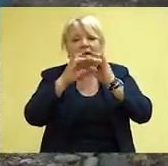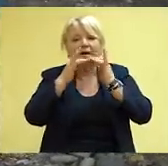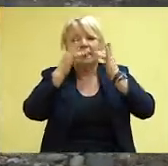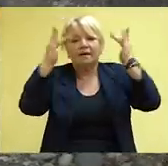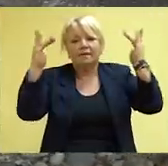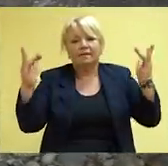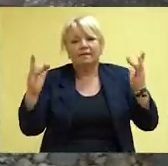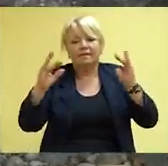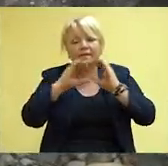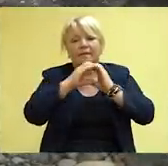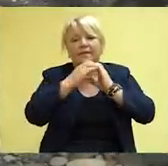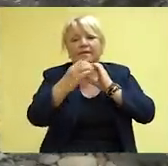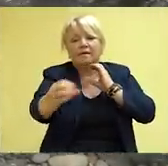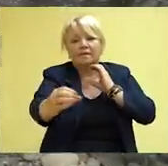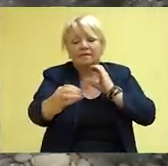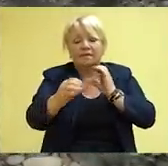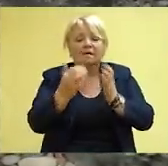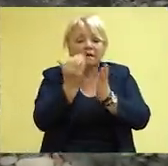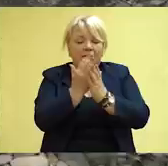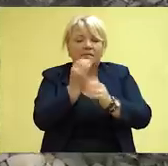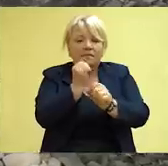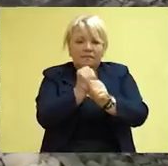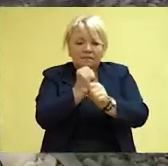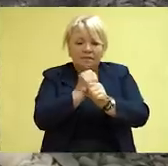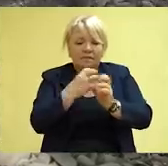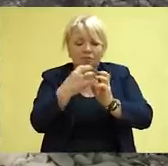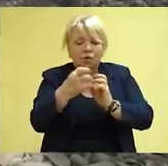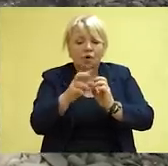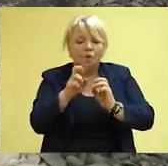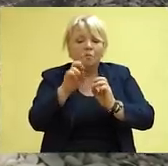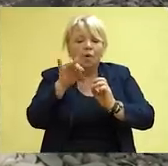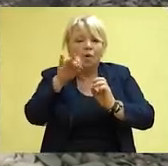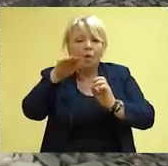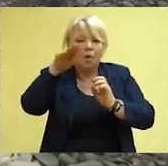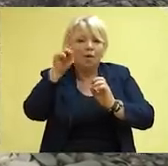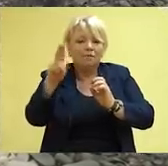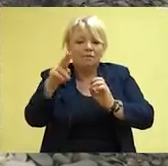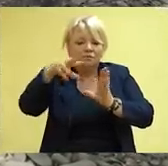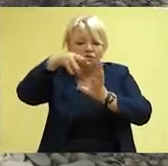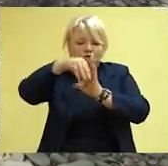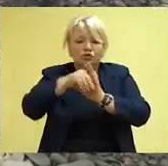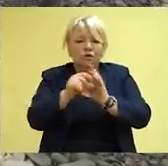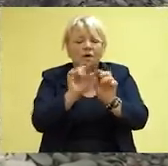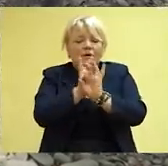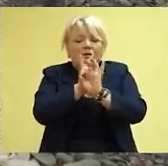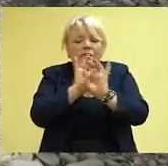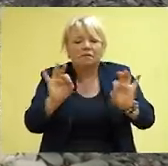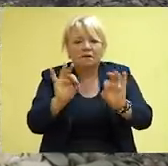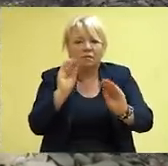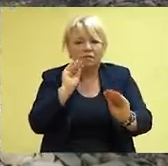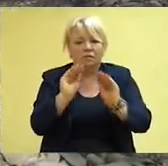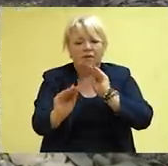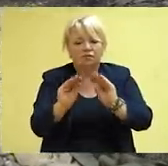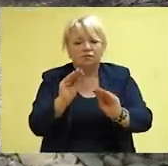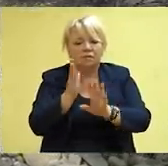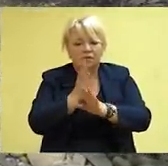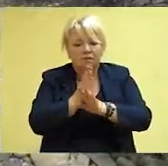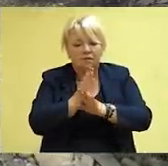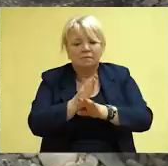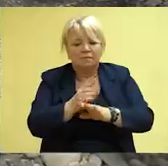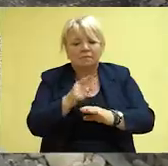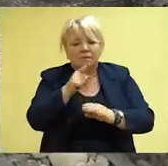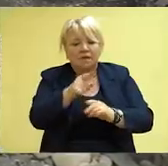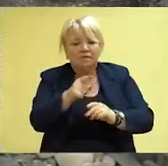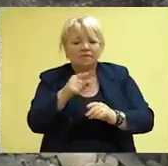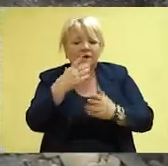ვიჯიგრა. ორიდან ორი ბლოკირება და რამე. ბლოკირებული ხიდია, კი. იდეალური პლიანეცებით არის საწყობილი. შენიერიაც მო, ეს